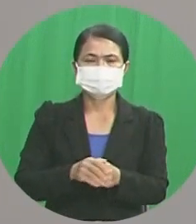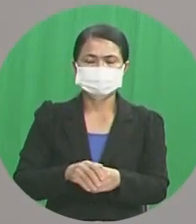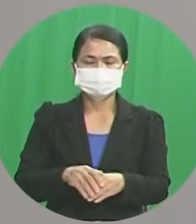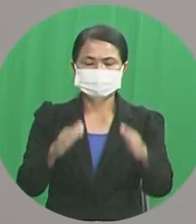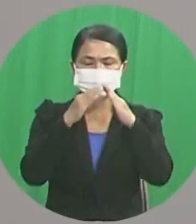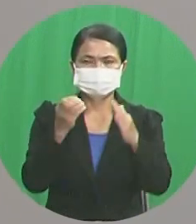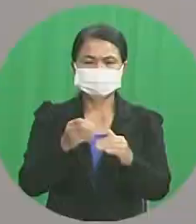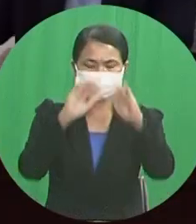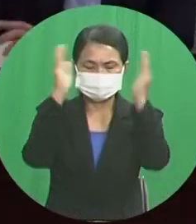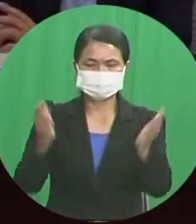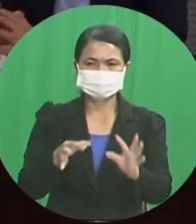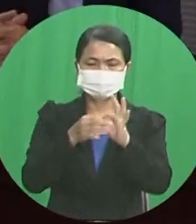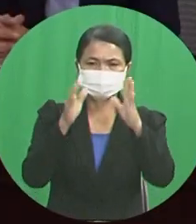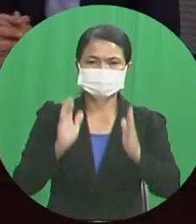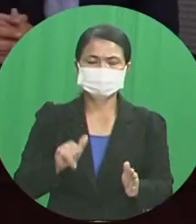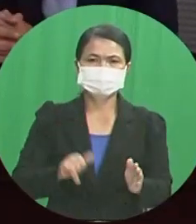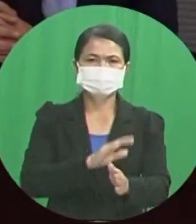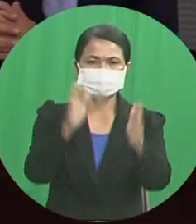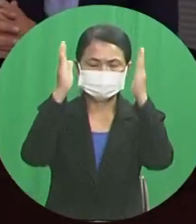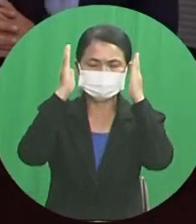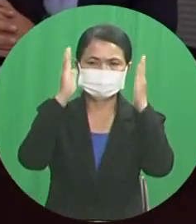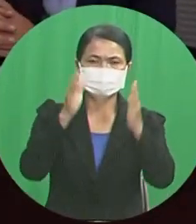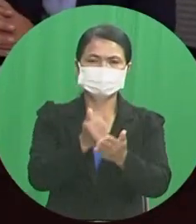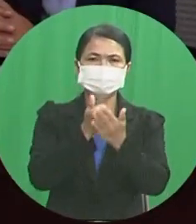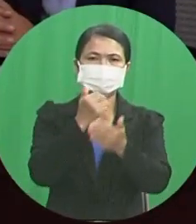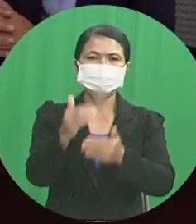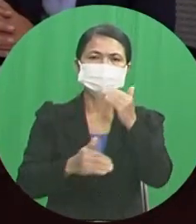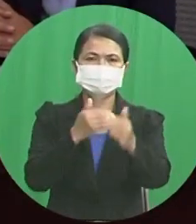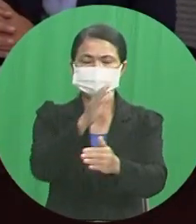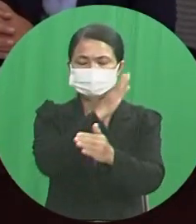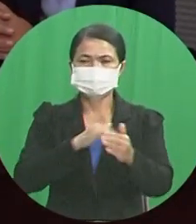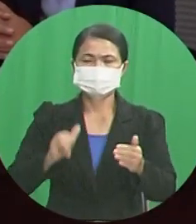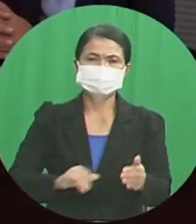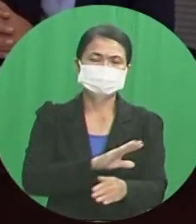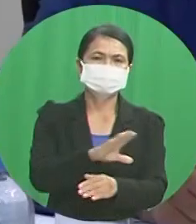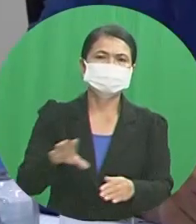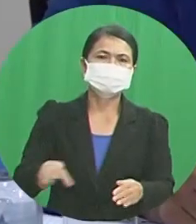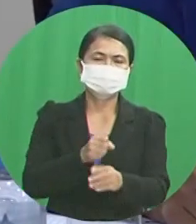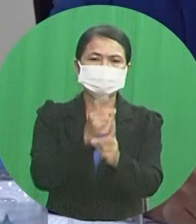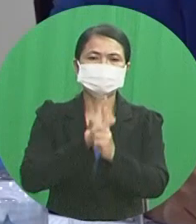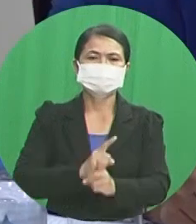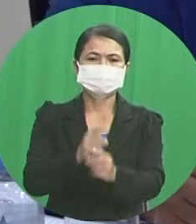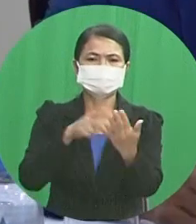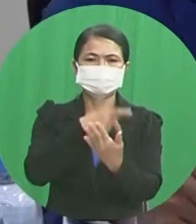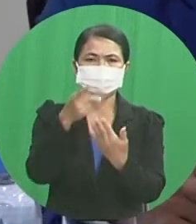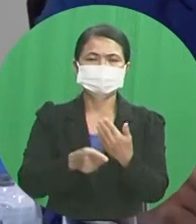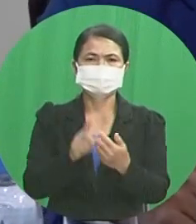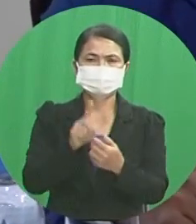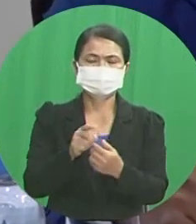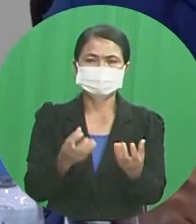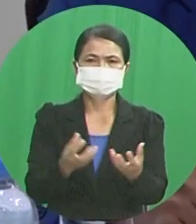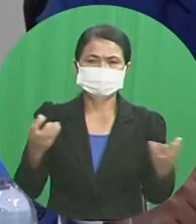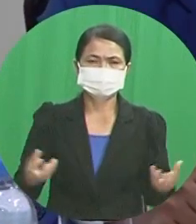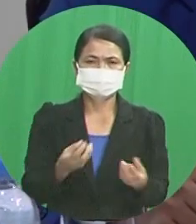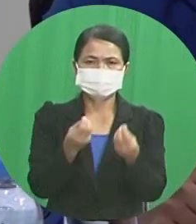និងសហការីទាំងអស់នៅកម្ពុជាដែលបានយកចិត្តទុកដាក់នឹងជួយអភិវឌ្ឍវិស័យកសិកម្មនៅកម្ពុជាតាមរយៈគម្រោងមួយការបែងចែ